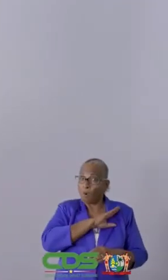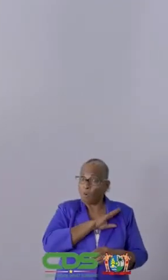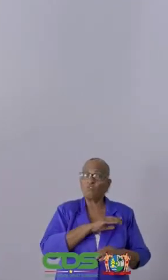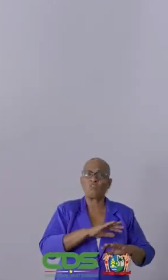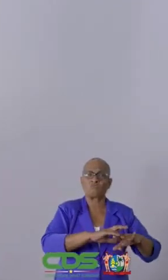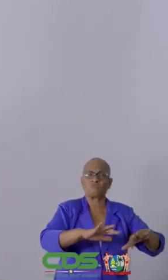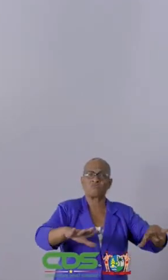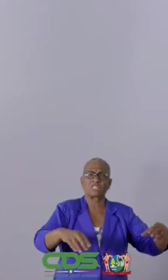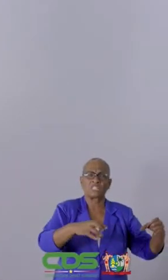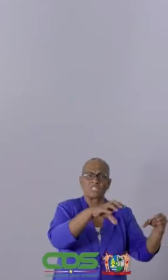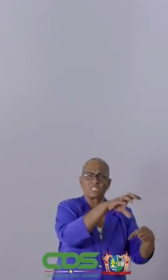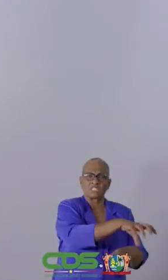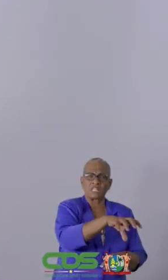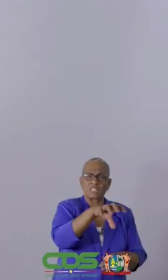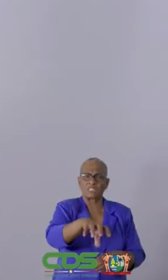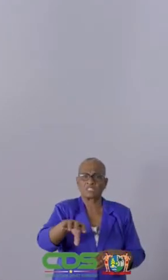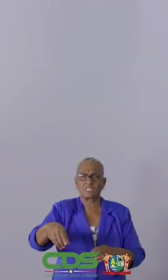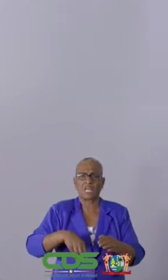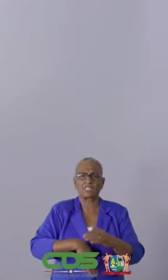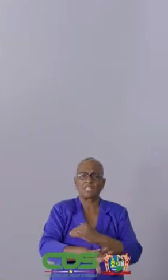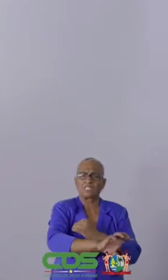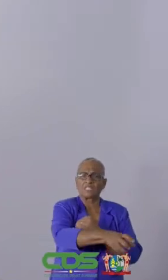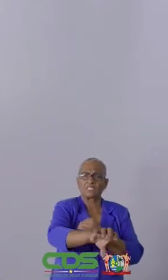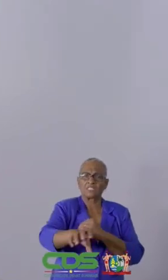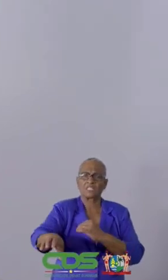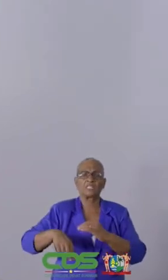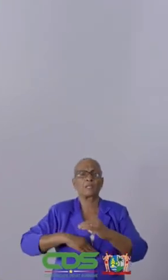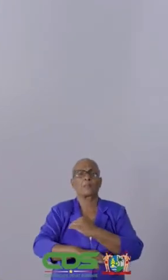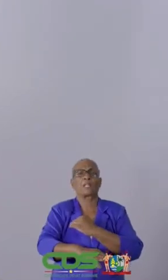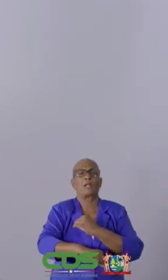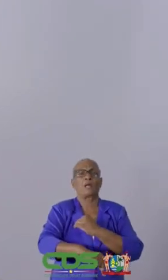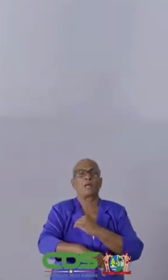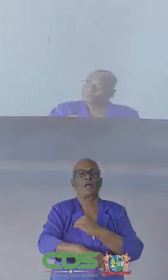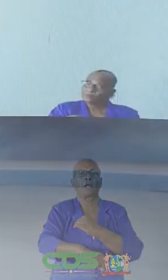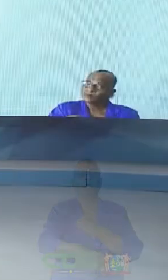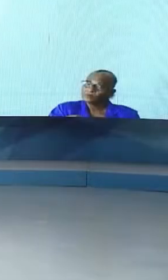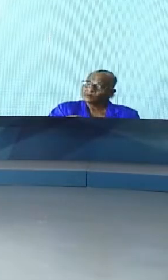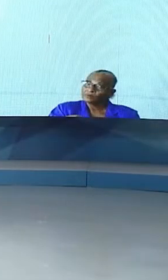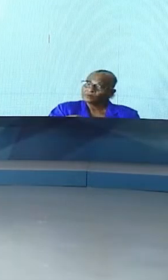op de verschillende testsites in stad, district en binnenland.